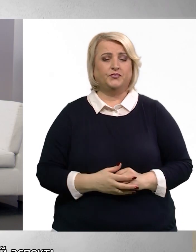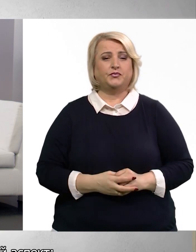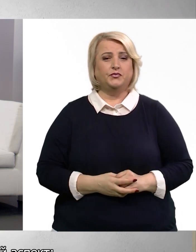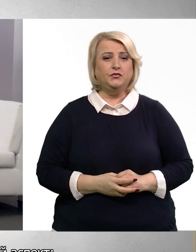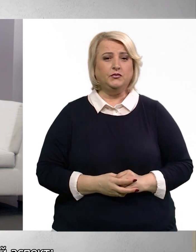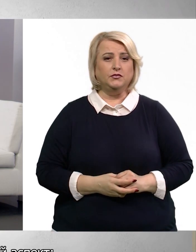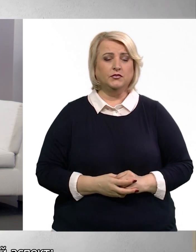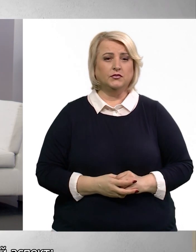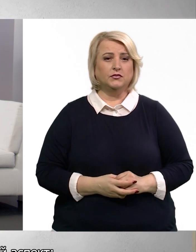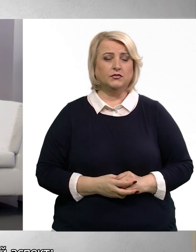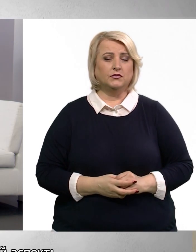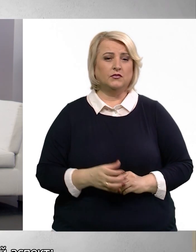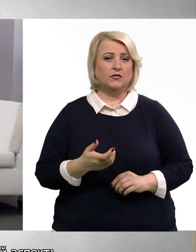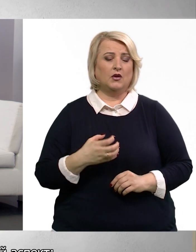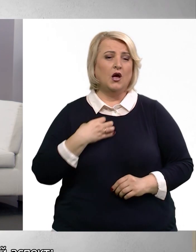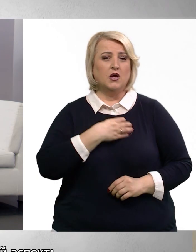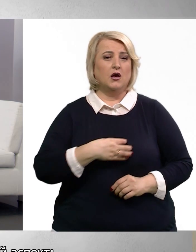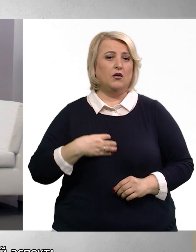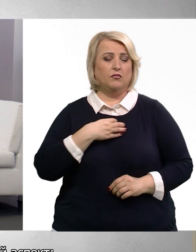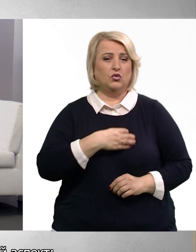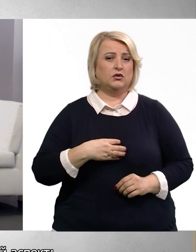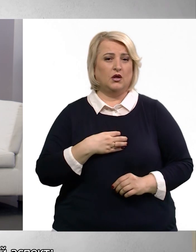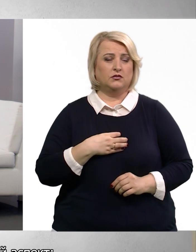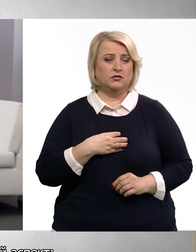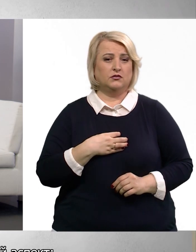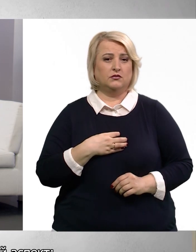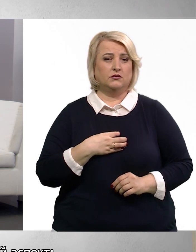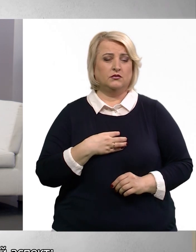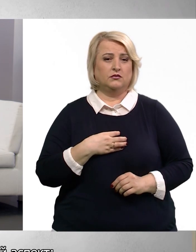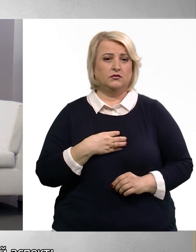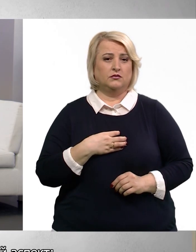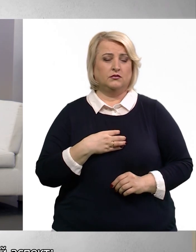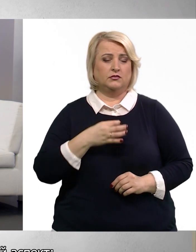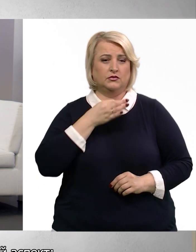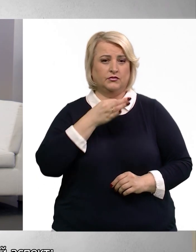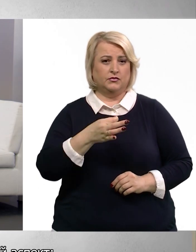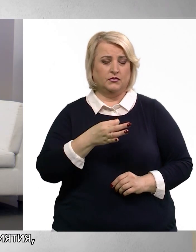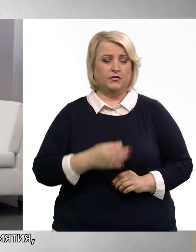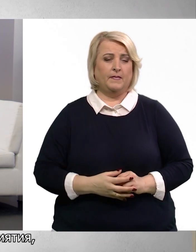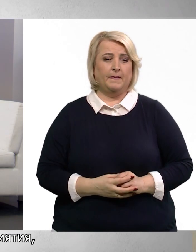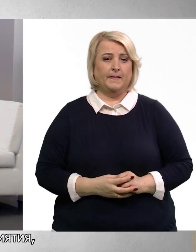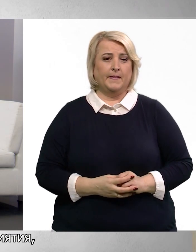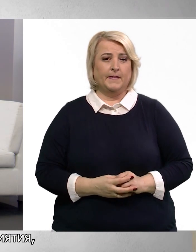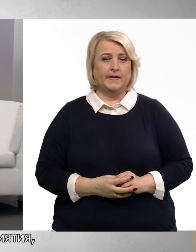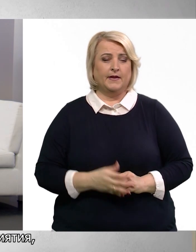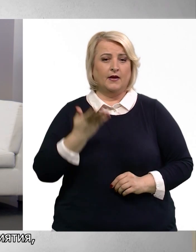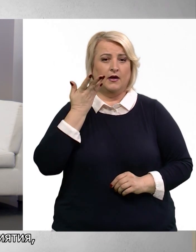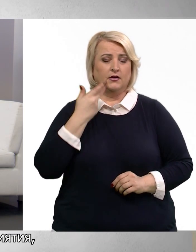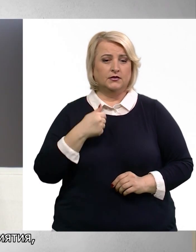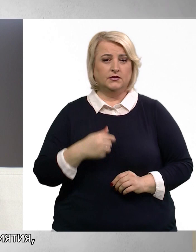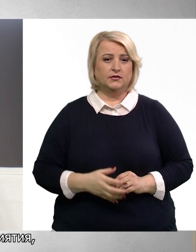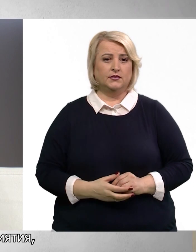Deci aici este important să menționăm următorul aspect.